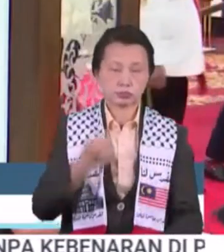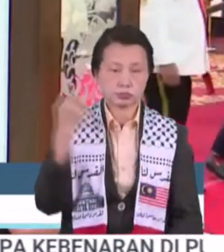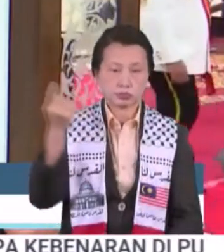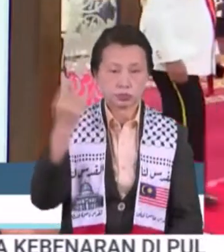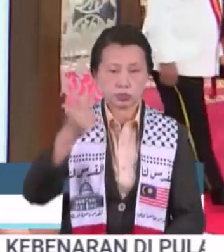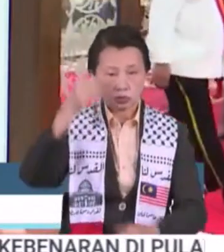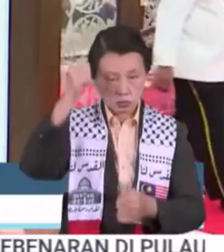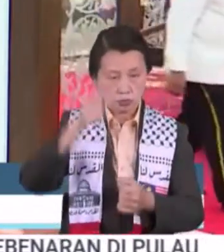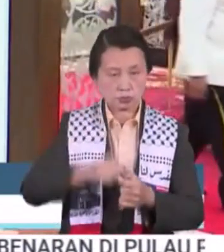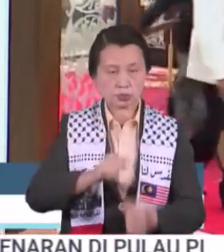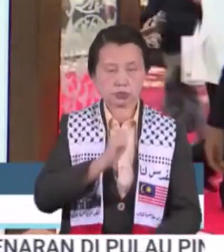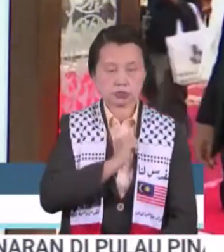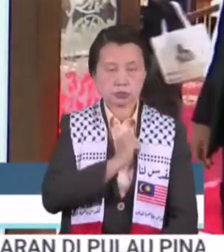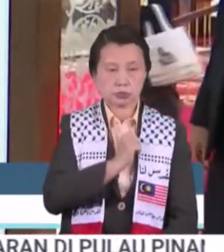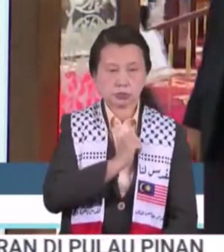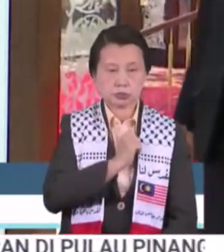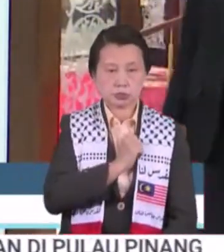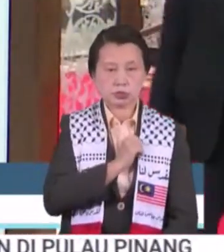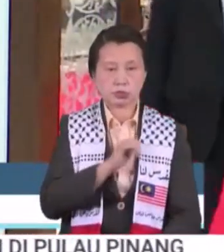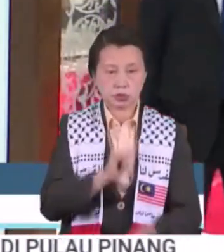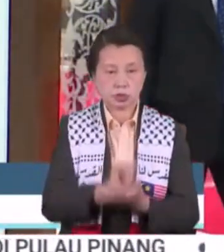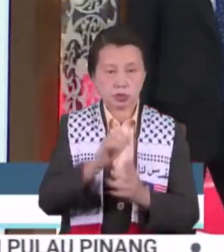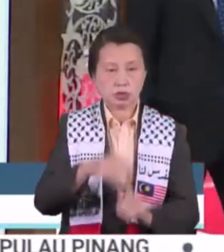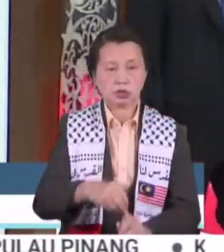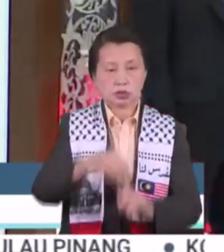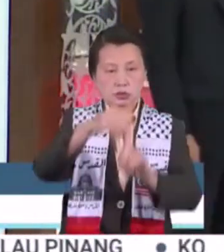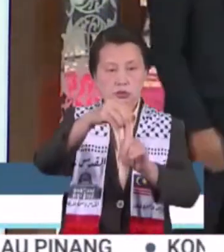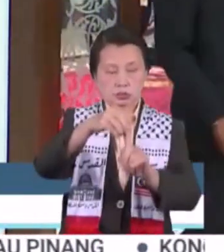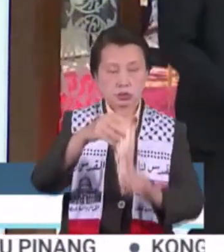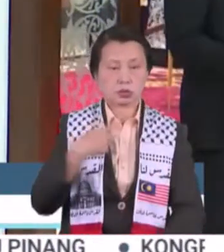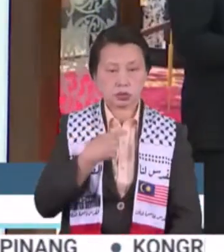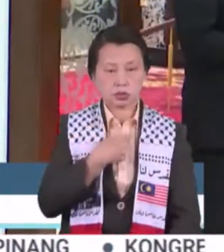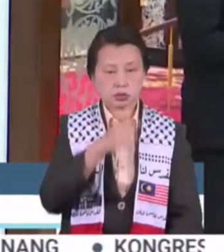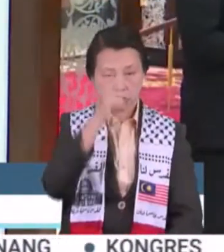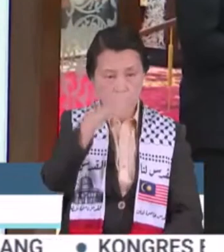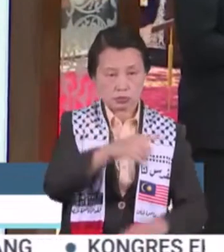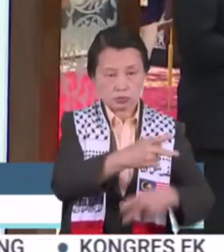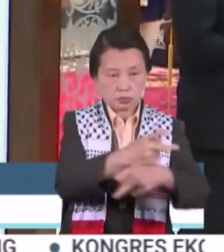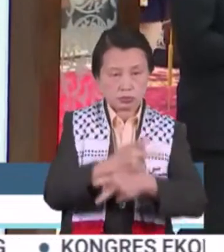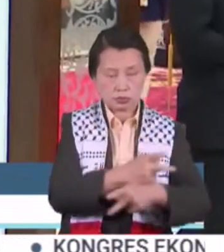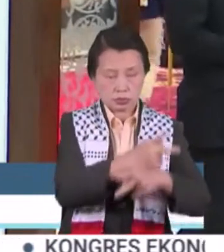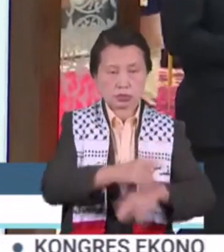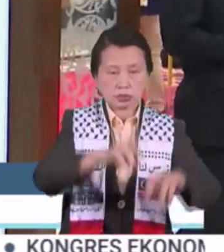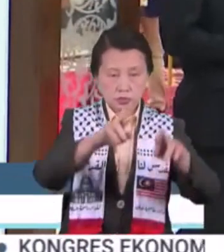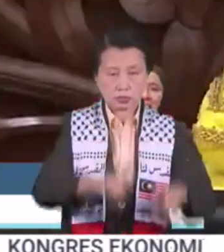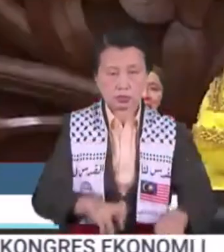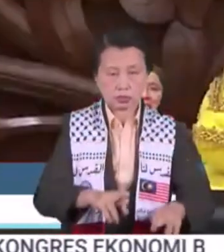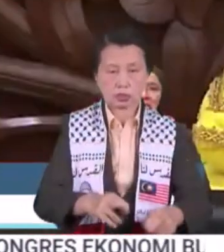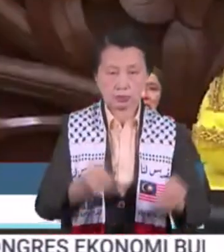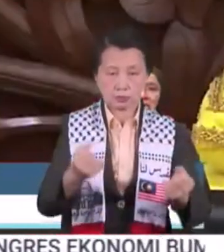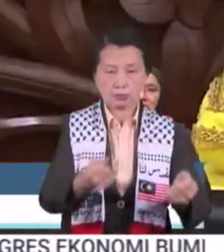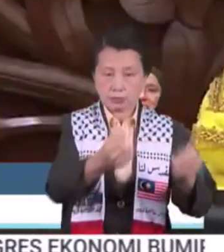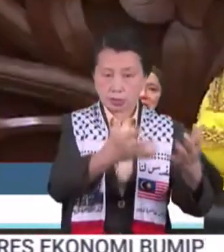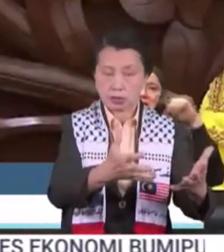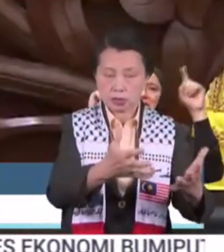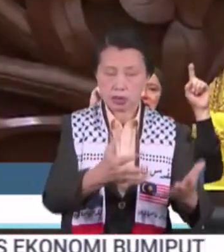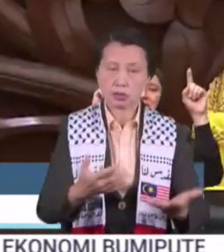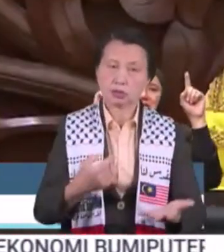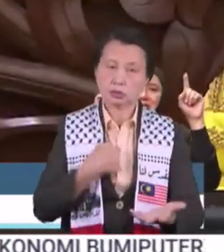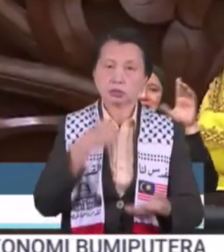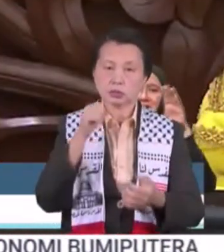sentiasa mengingatkan diri bahawa keutamaan kita adalah menjaga rakyat jelata yang terbanyak. Saya ingat